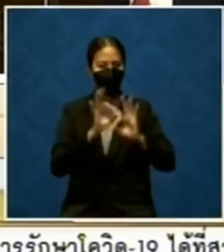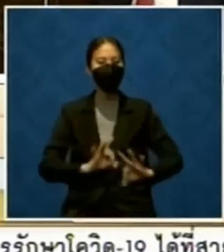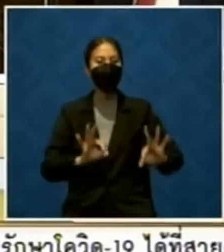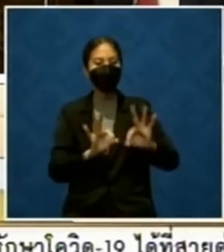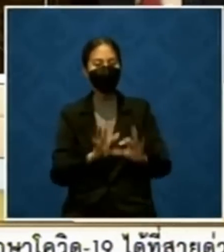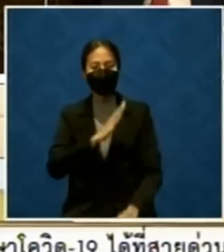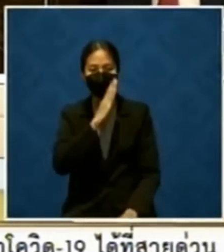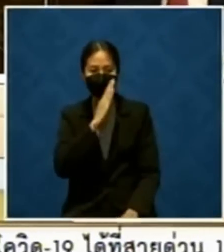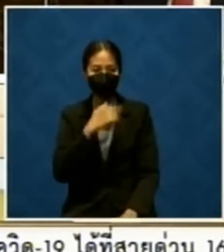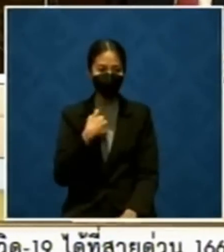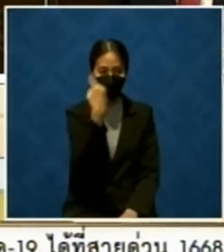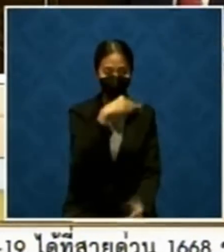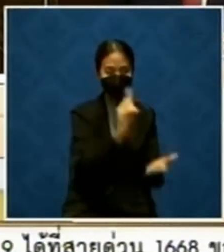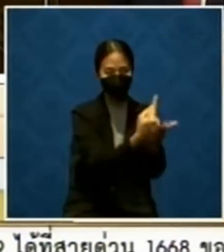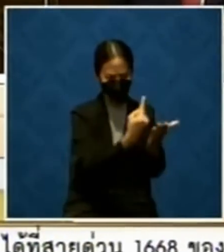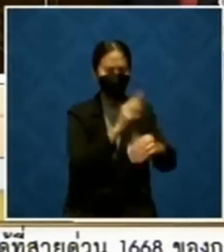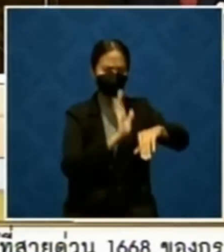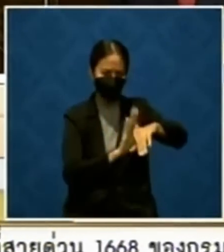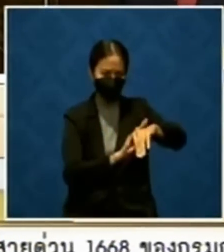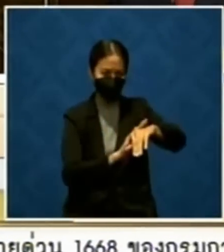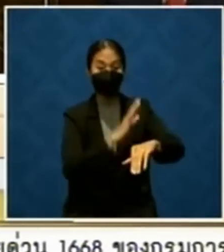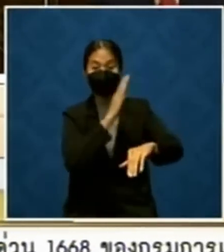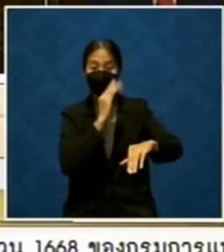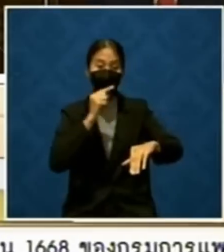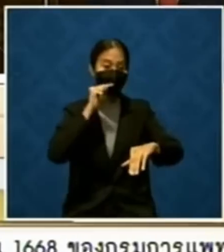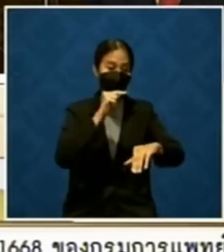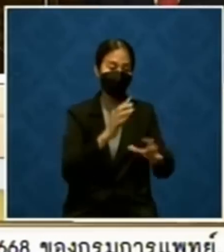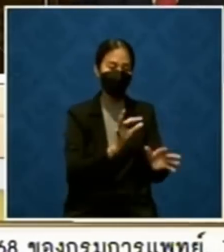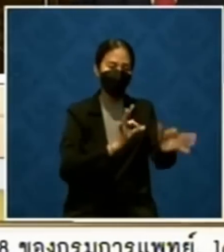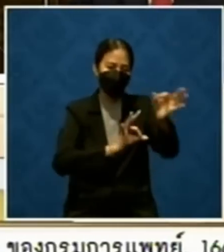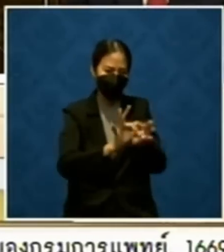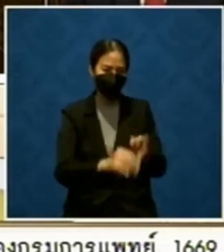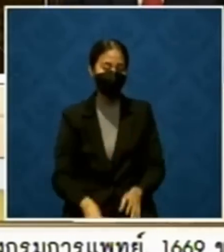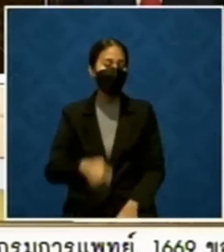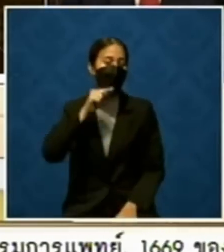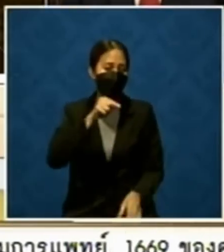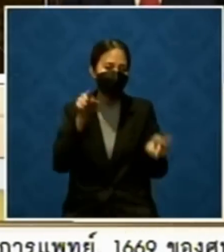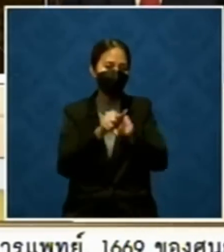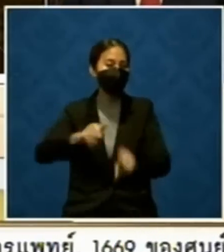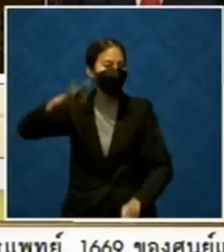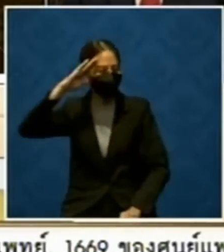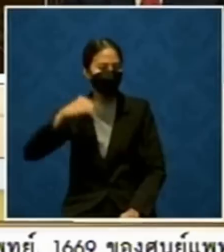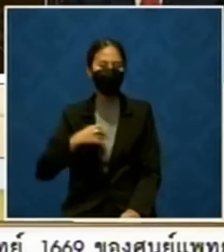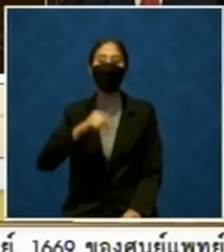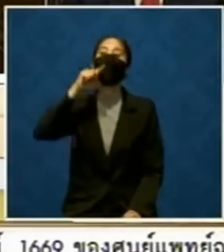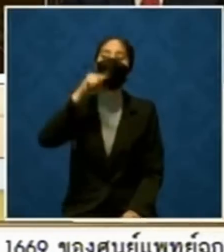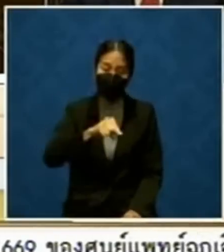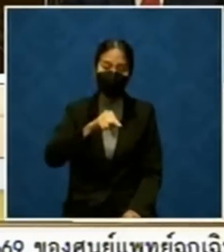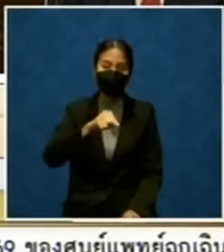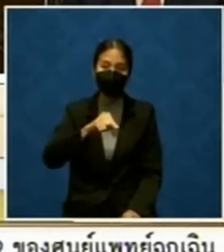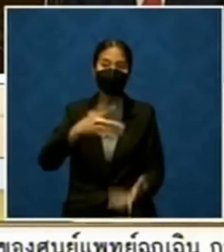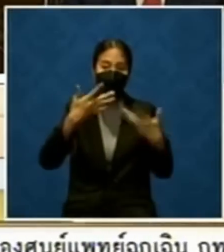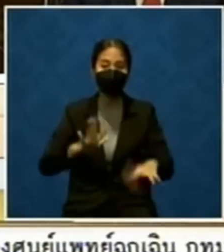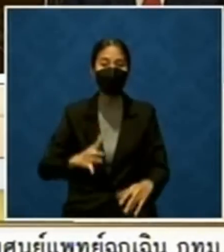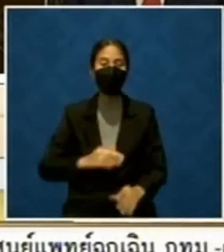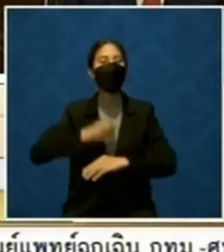อกำชัอครงหนึ่งวาการมอบหมายอย่าสั่งเหมอนตะหารคือสั่งไปแล้วก็ถอ